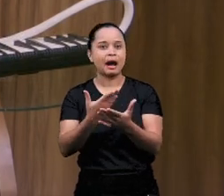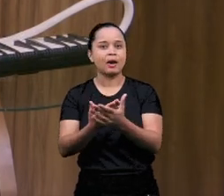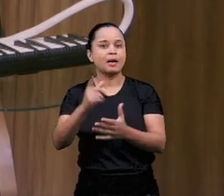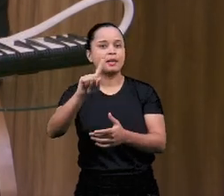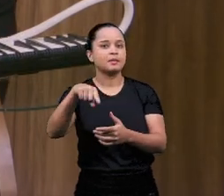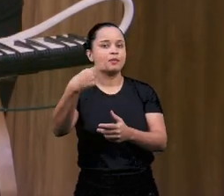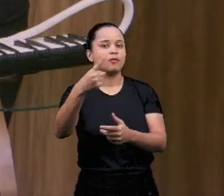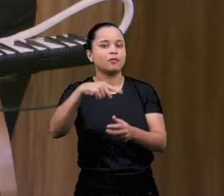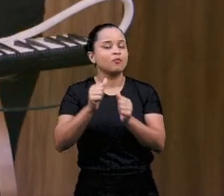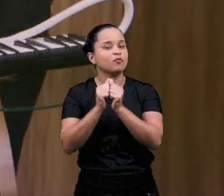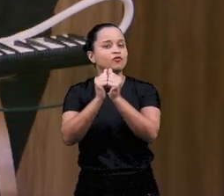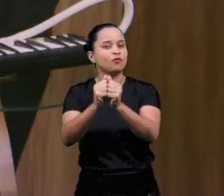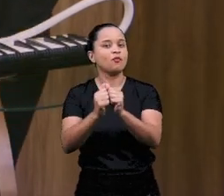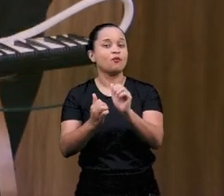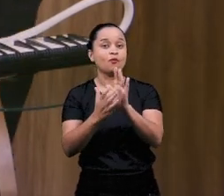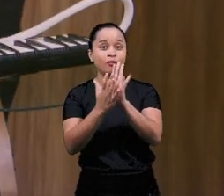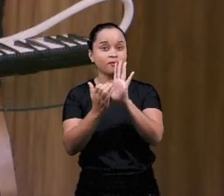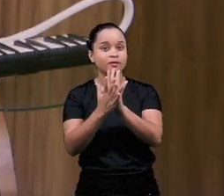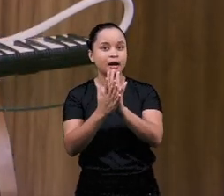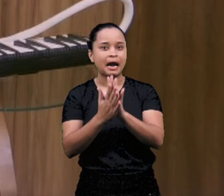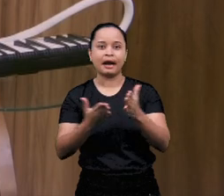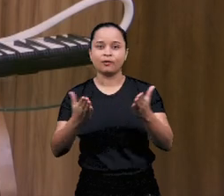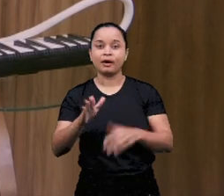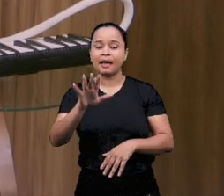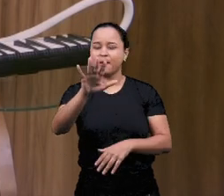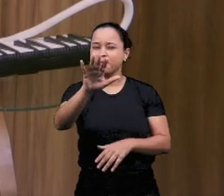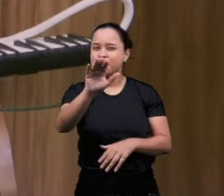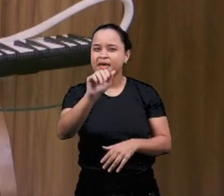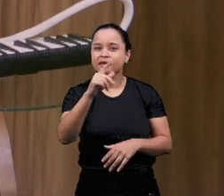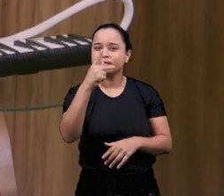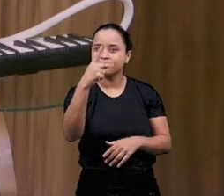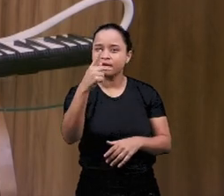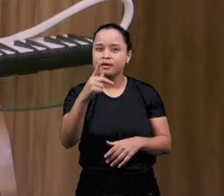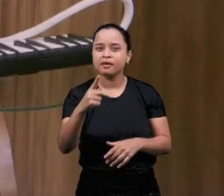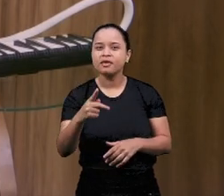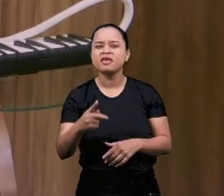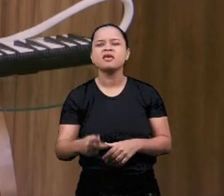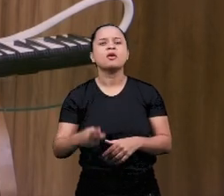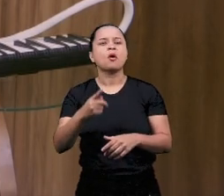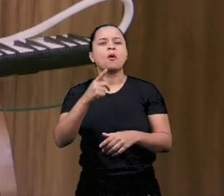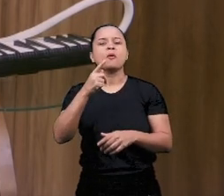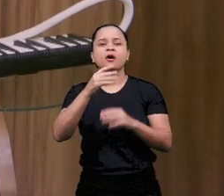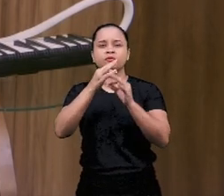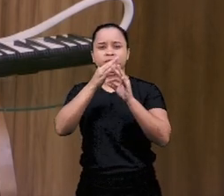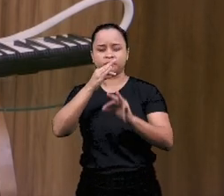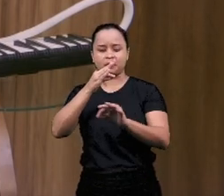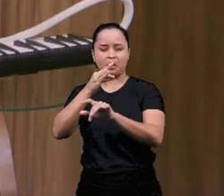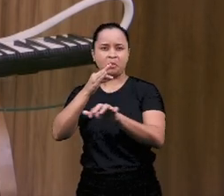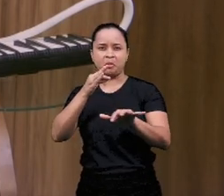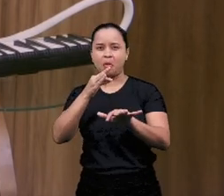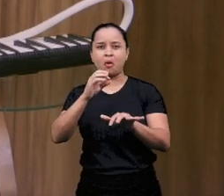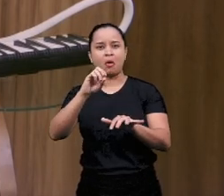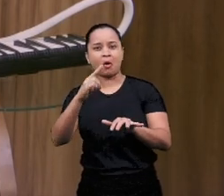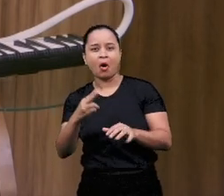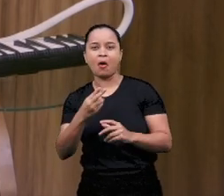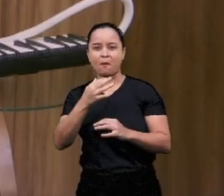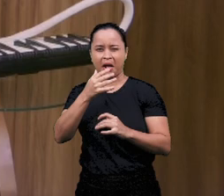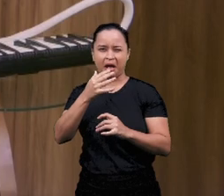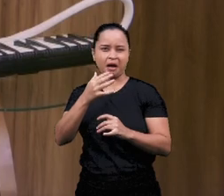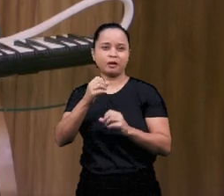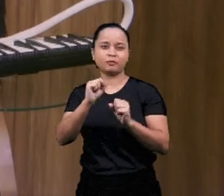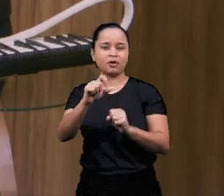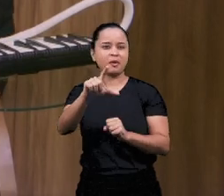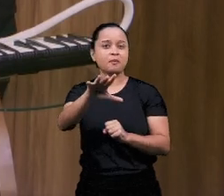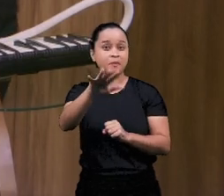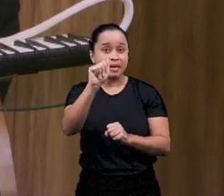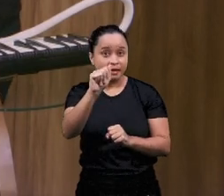jouer avec la louange. Maintenant, prenez votre instrument pour louer le nom du Seigneur Jésus avec la louange. Dans les batailles, je